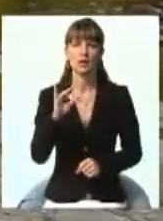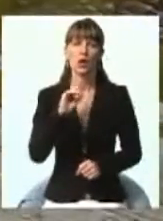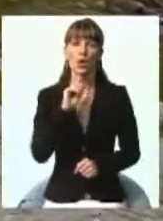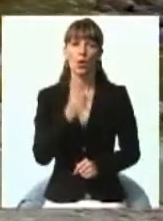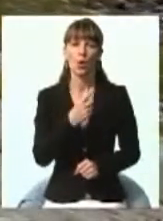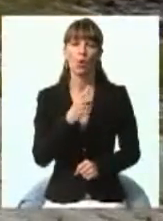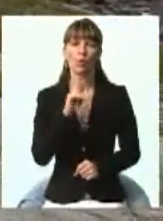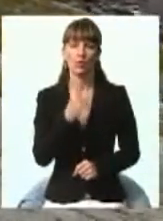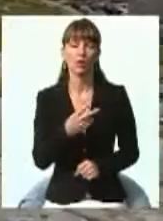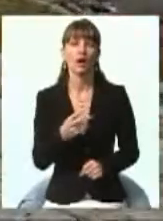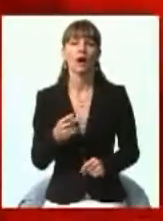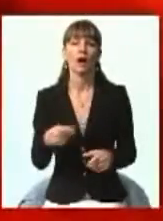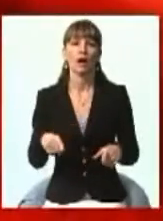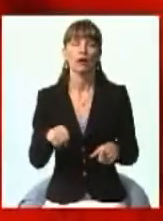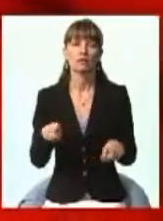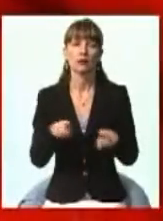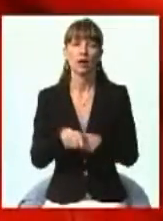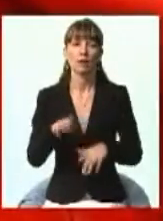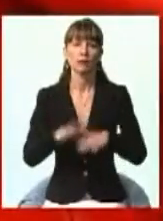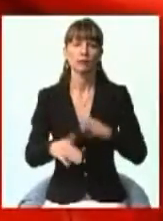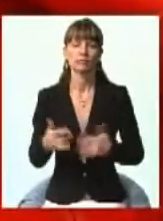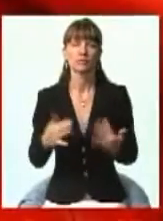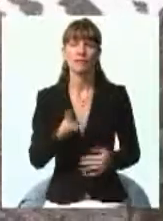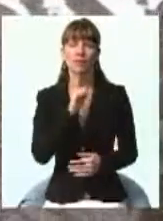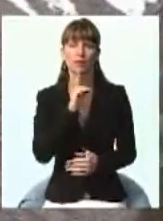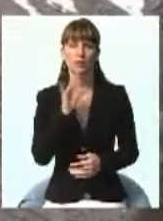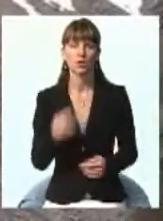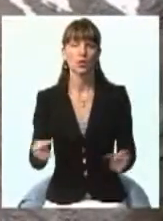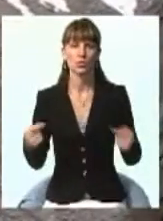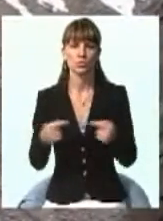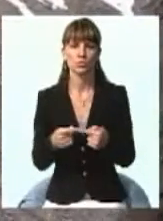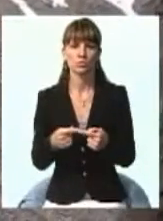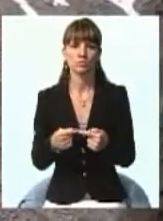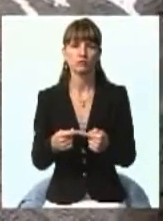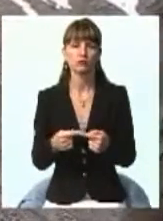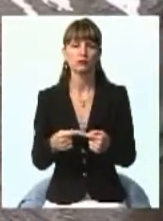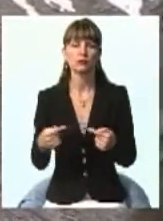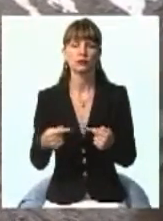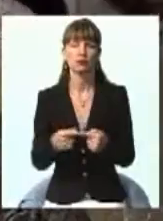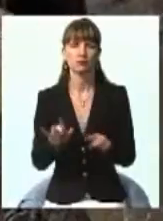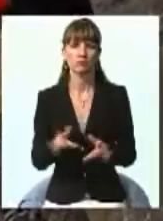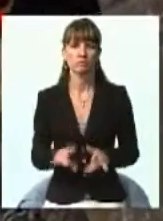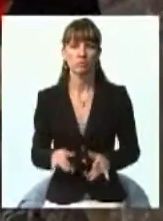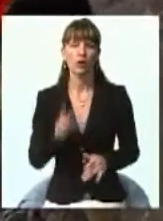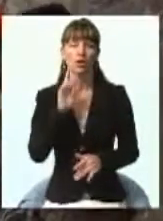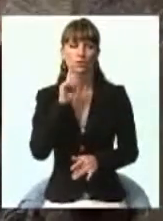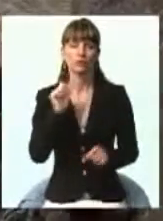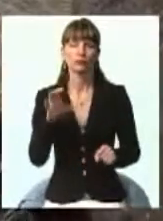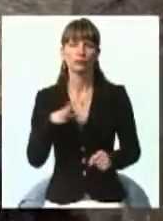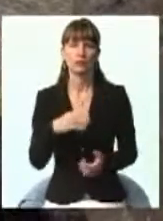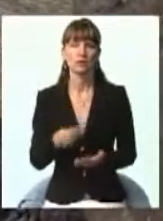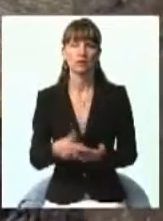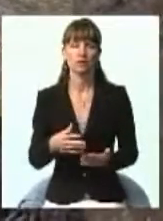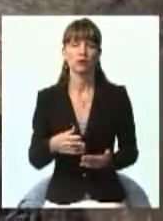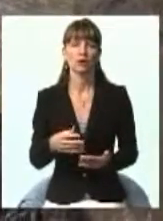роки. Крім поїздок, така професія вимагає зосередженості та точності. Помилка у розрахунках може коштувати життів та великих